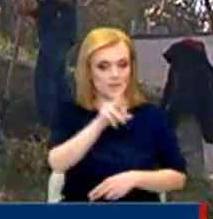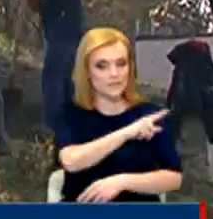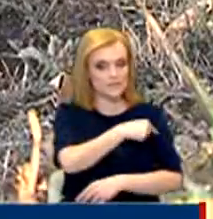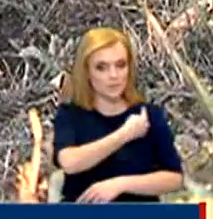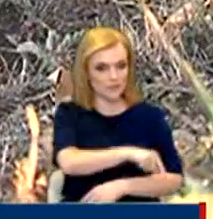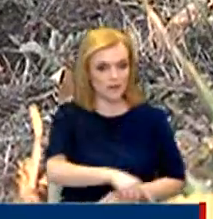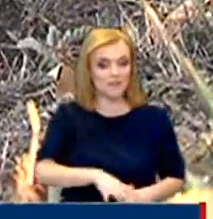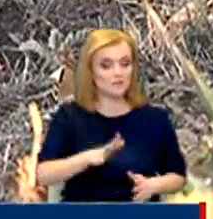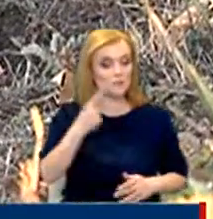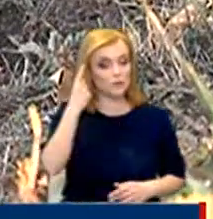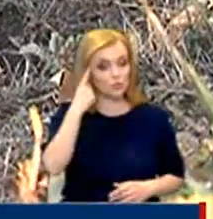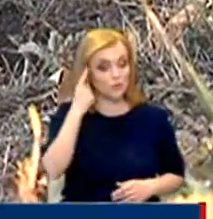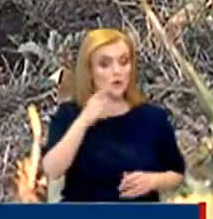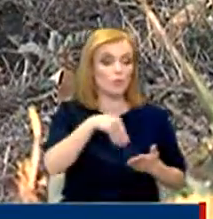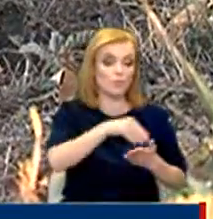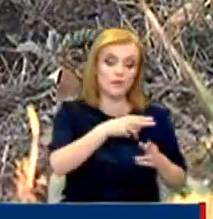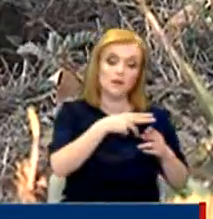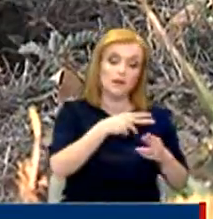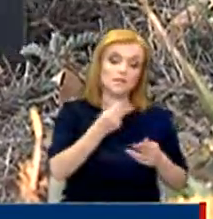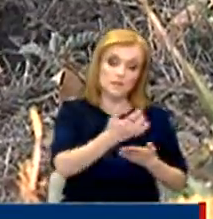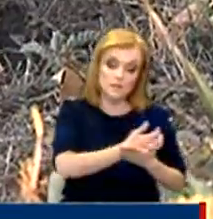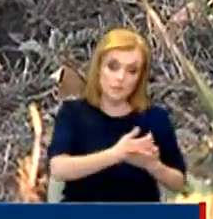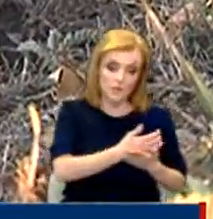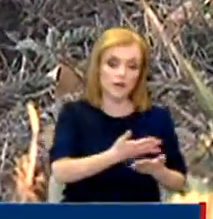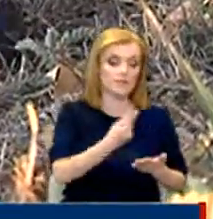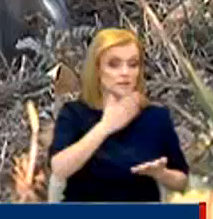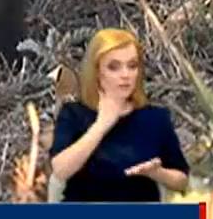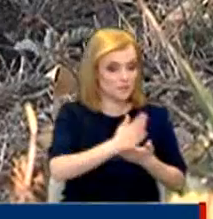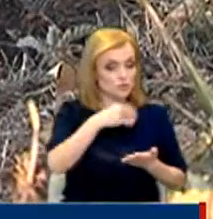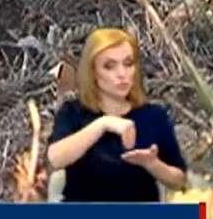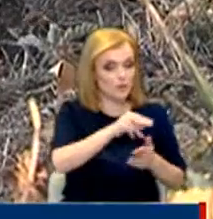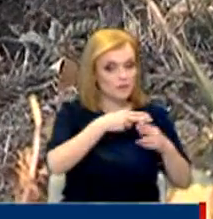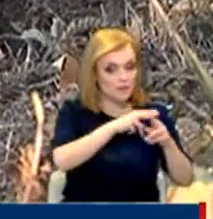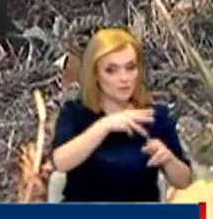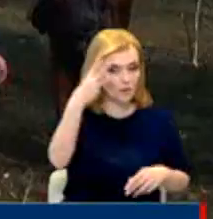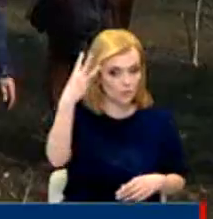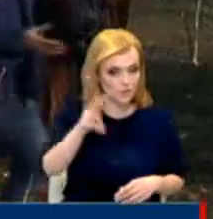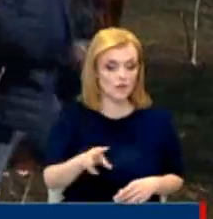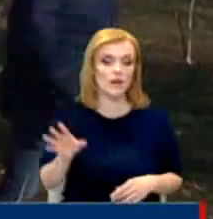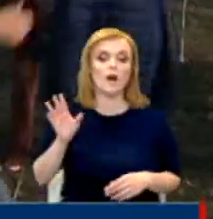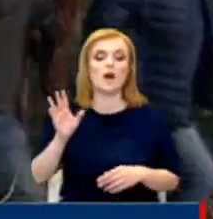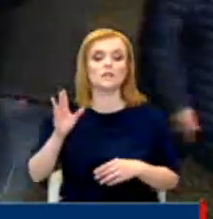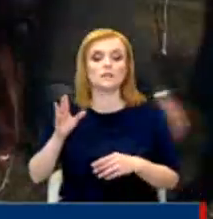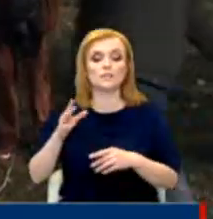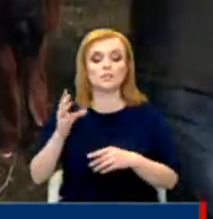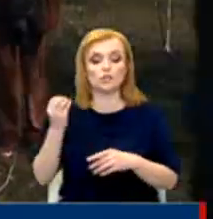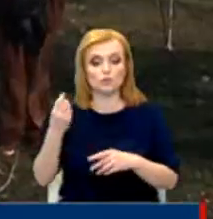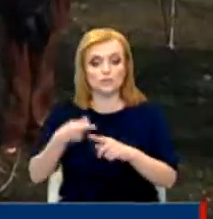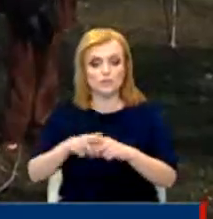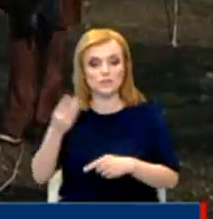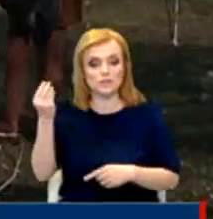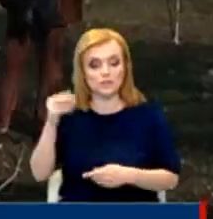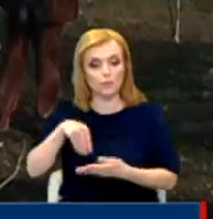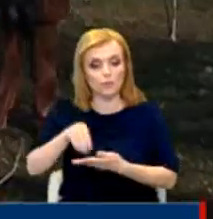comerciale care spun că vor să aibă grijă de mediu și de sănătatea nou-născuților. Încercăm pentru, în așa mod, într-o astfel